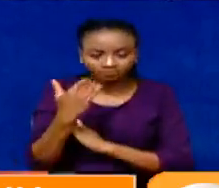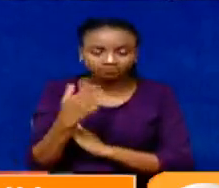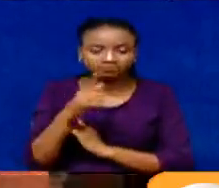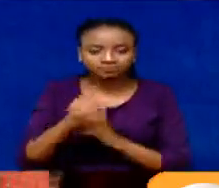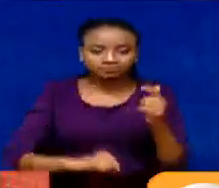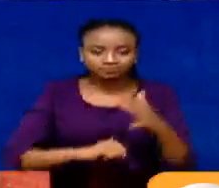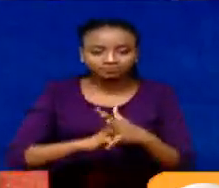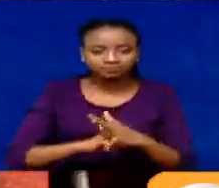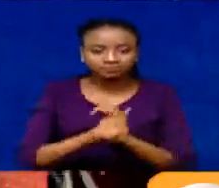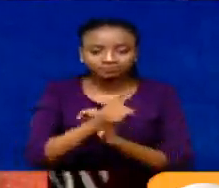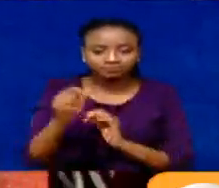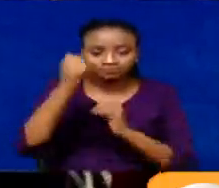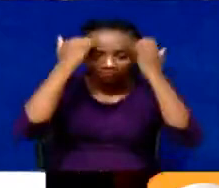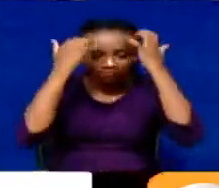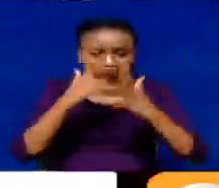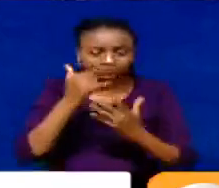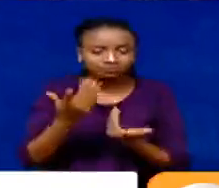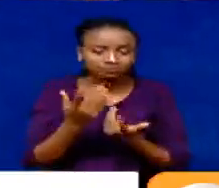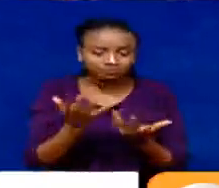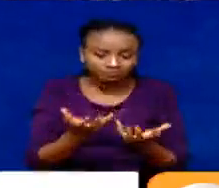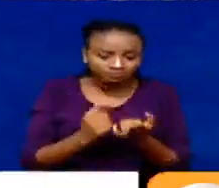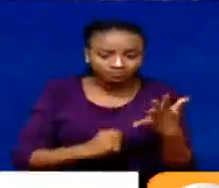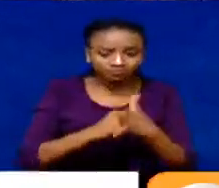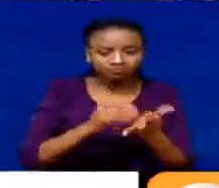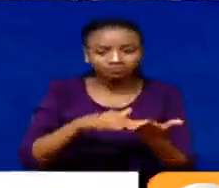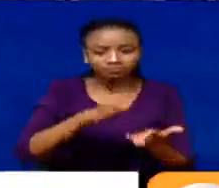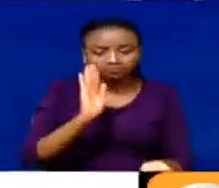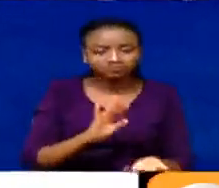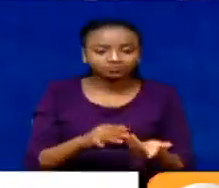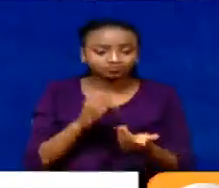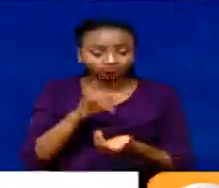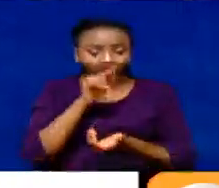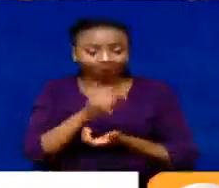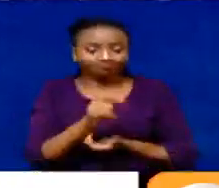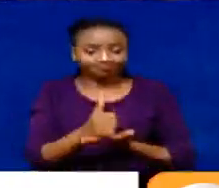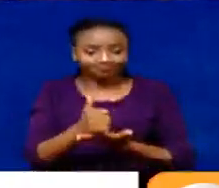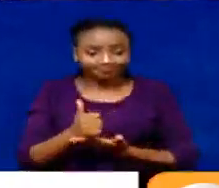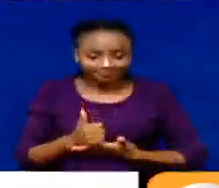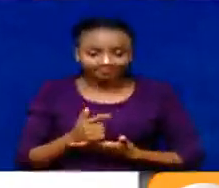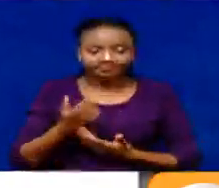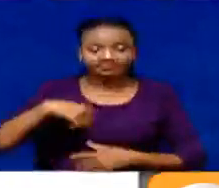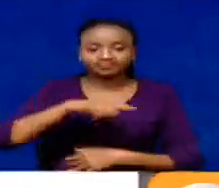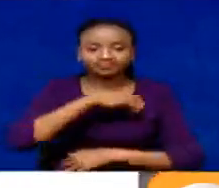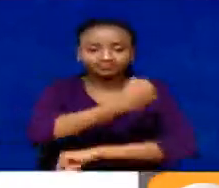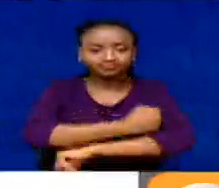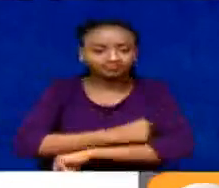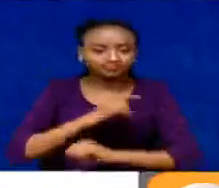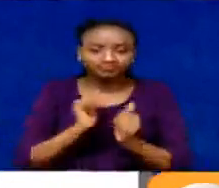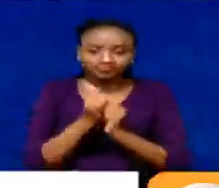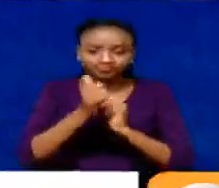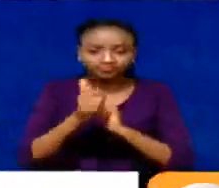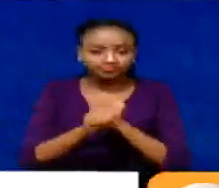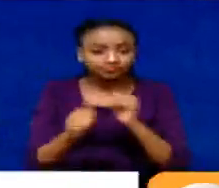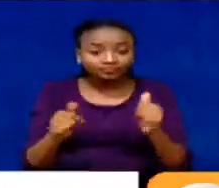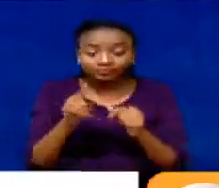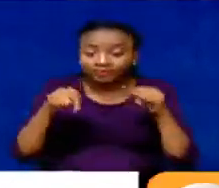who had special cases, and I think that is what has enabled our school to perform. We don't know weekends